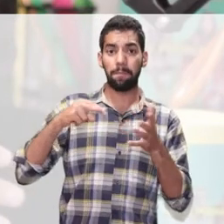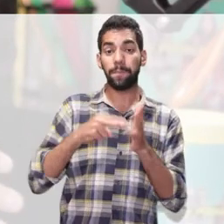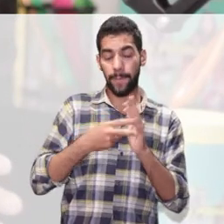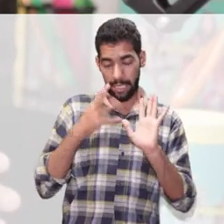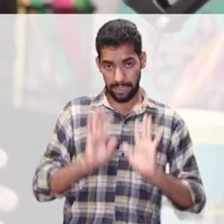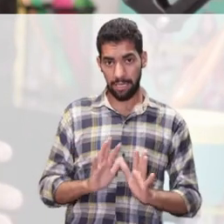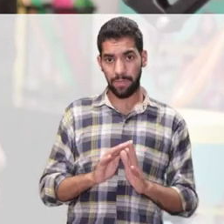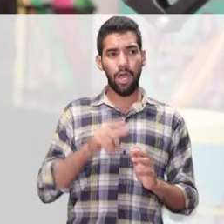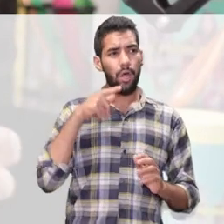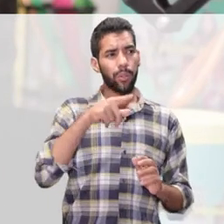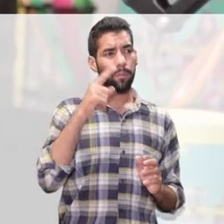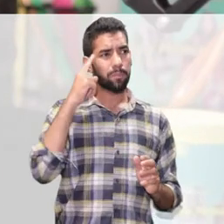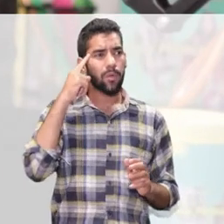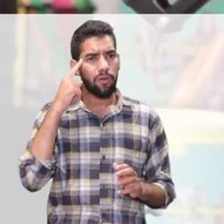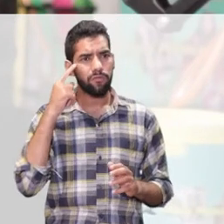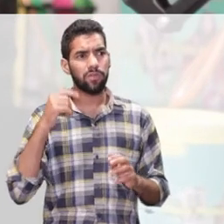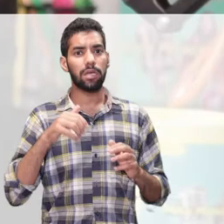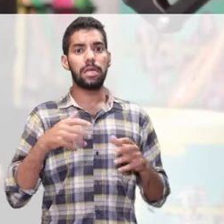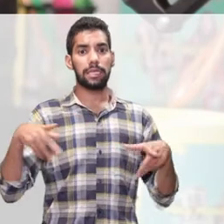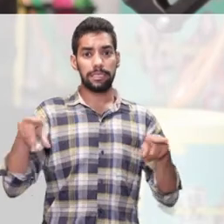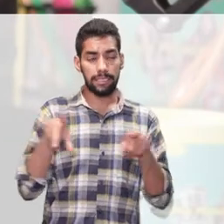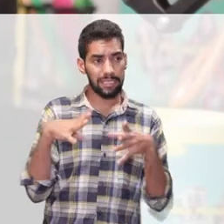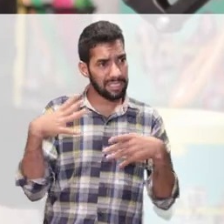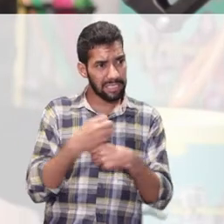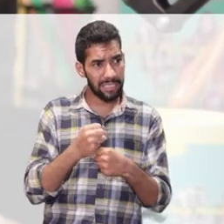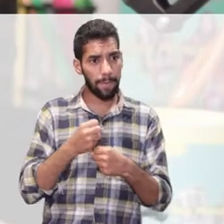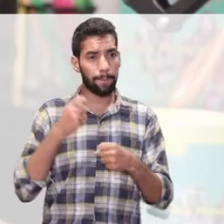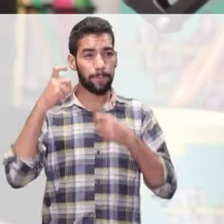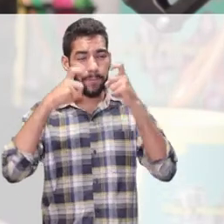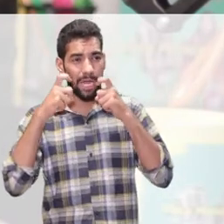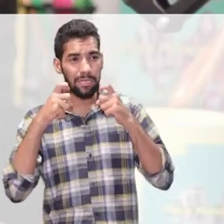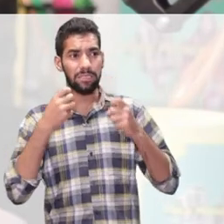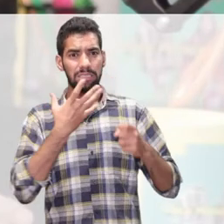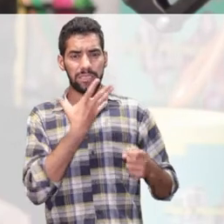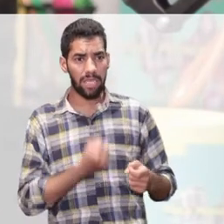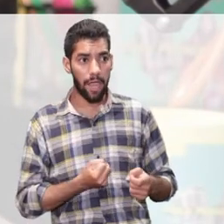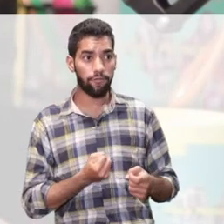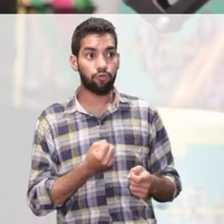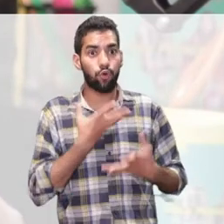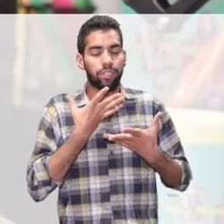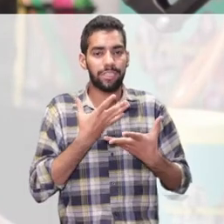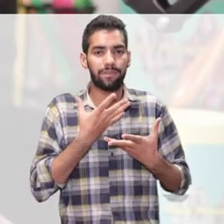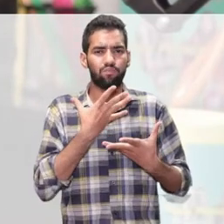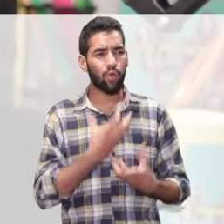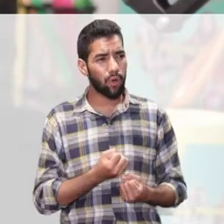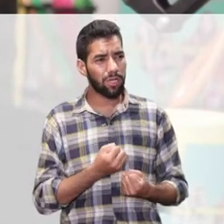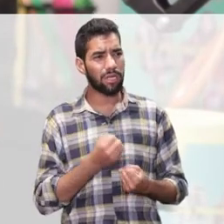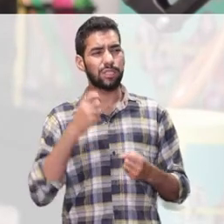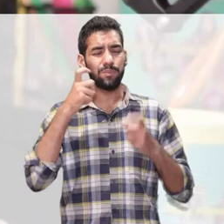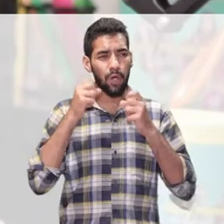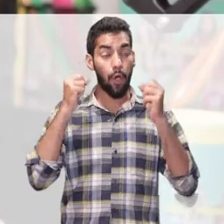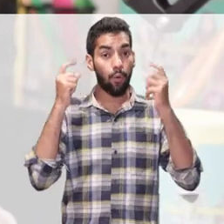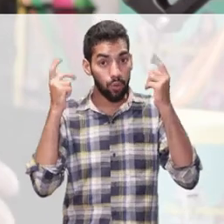एवं सुव्यवस्थित एवं लघु डिटॉक्सिफिकेशन बिलीव नॉट वेयरिंग थम आईएफ यू वांट टो डिटॉक्सिफाई